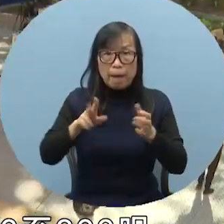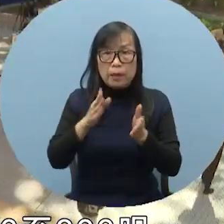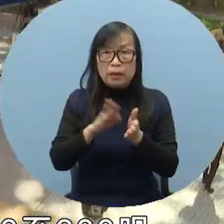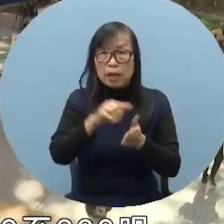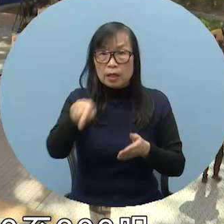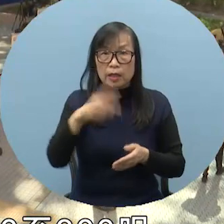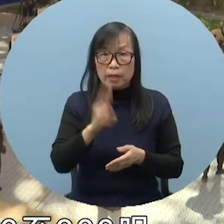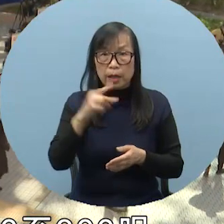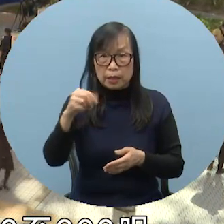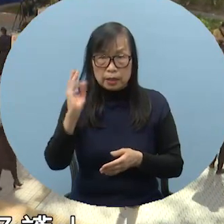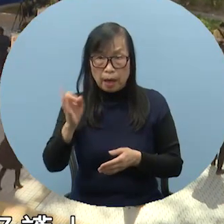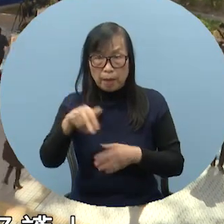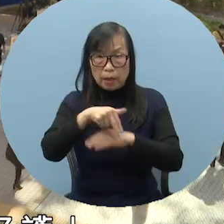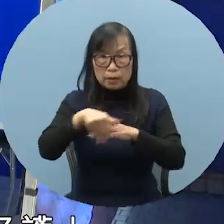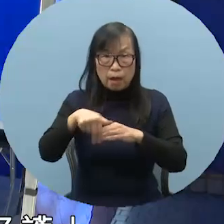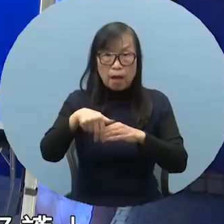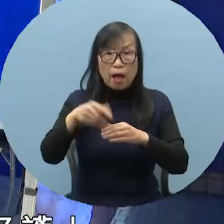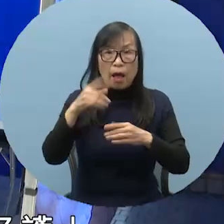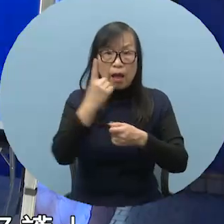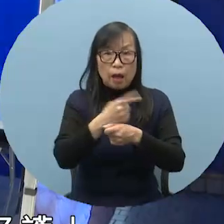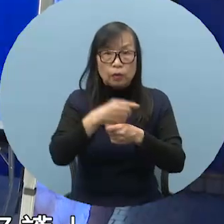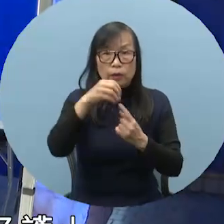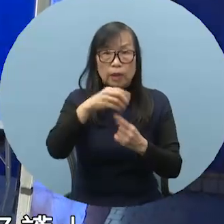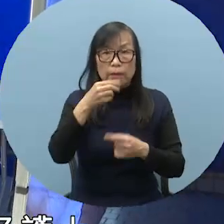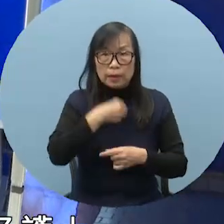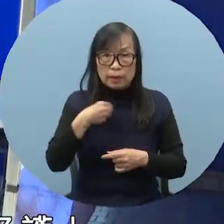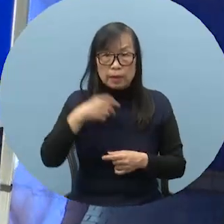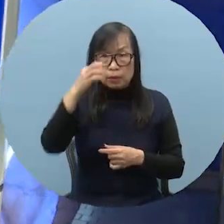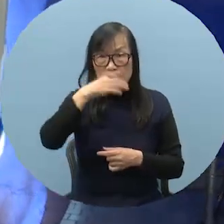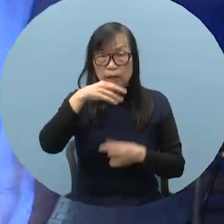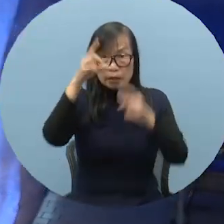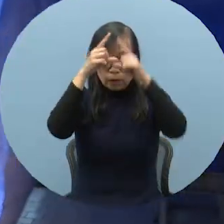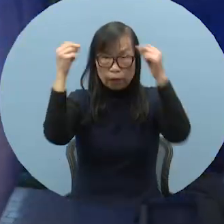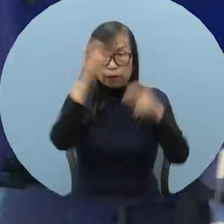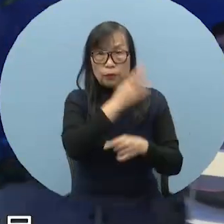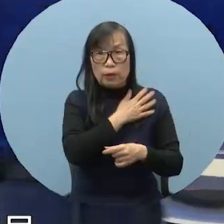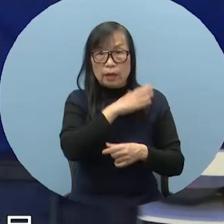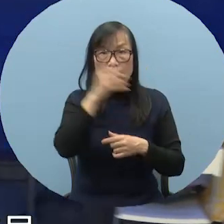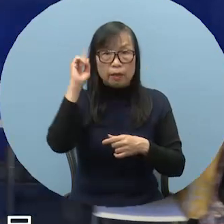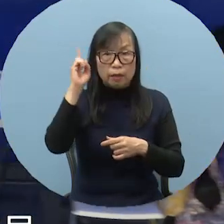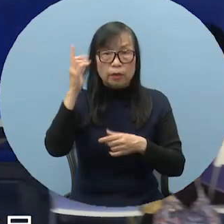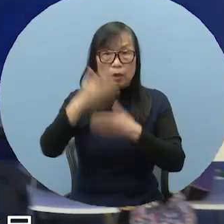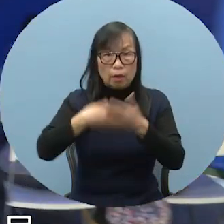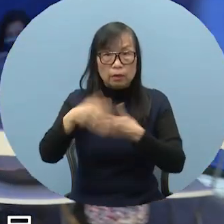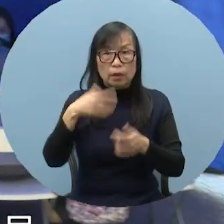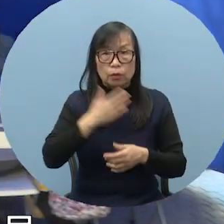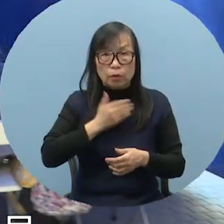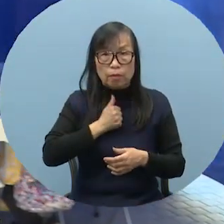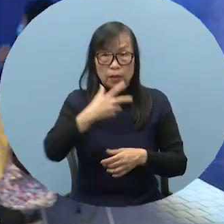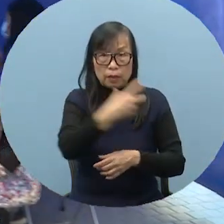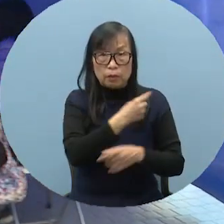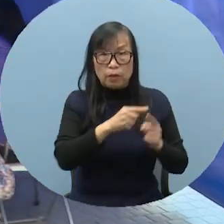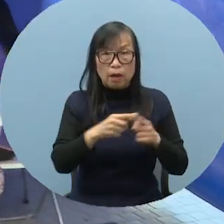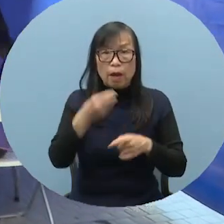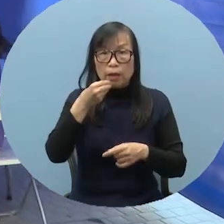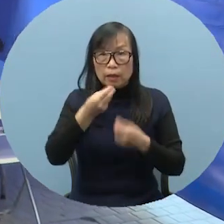有200至300尺。流动站由医生、药剂师同护士负责日常运作，又会为准备接种嘅市民提